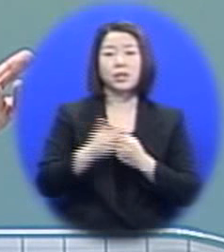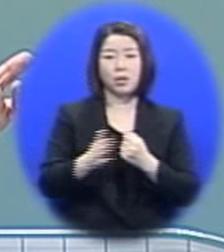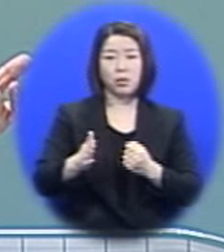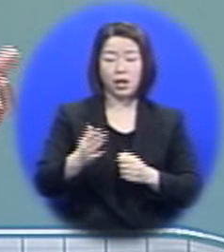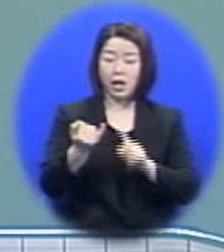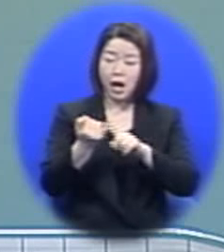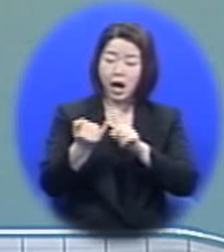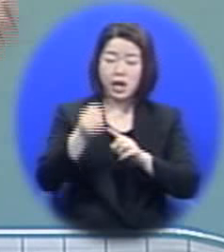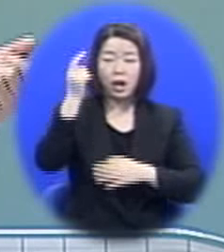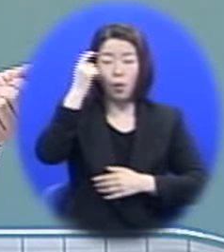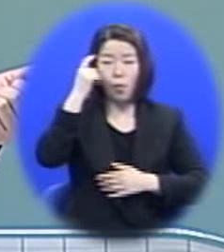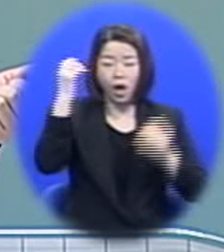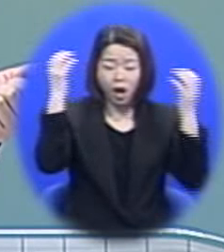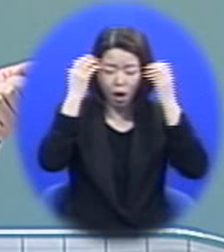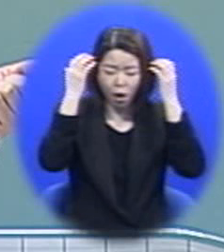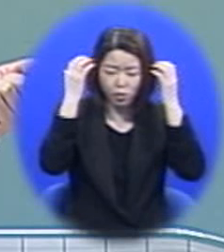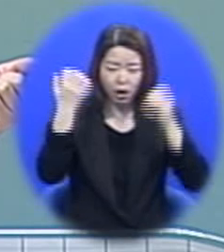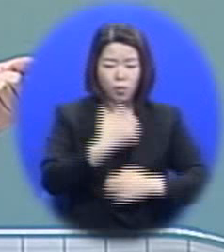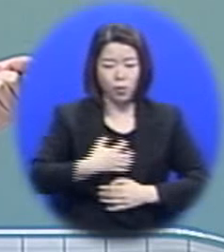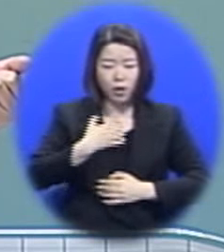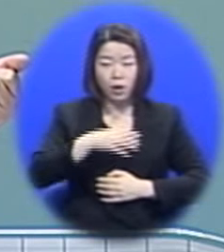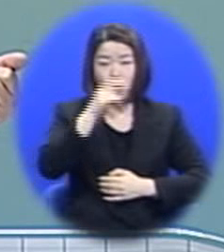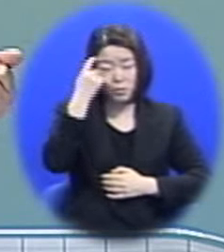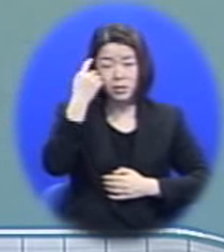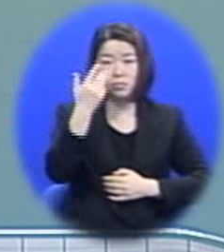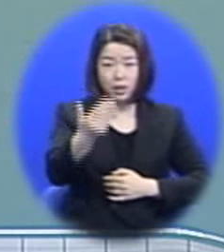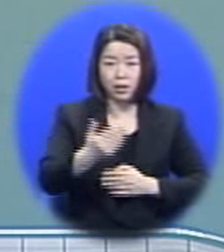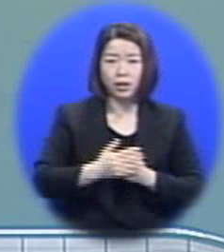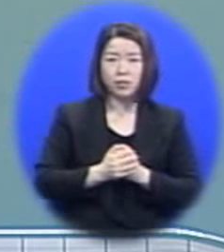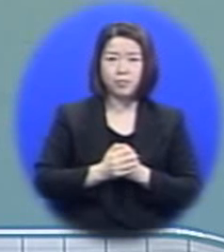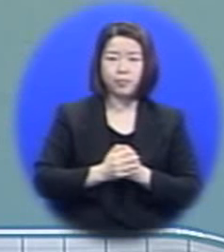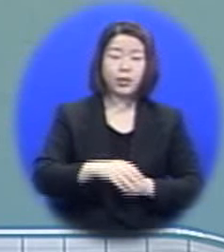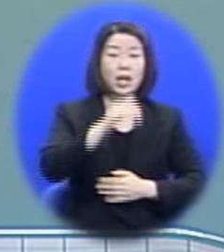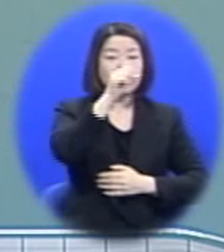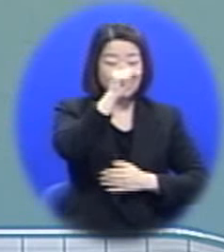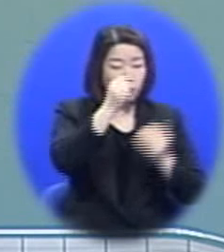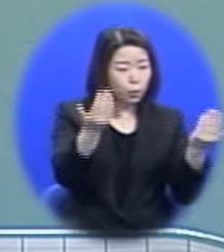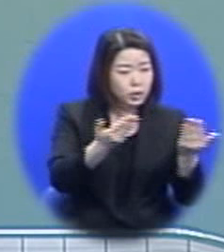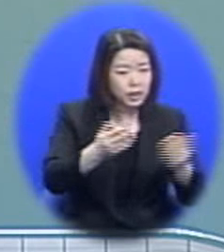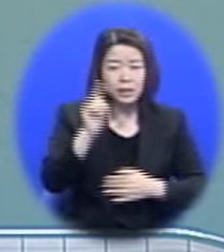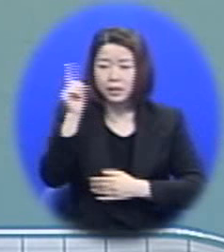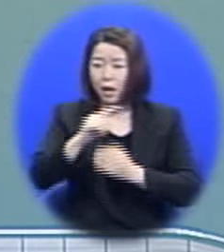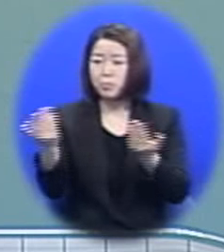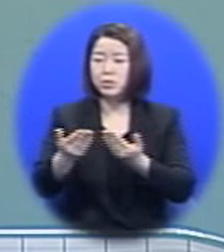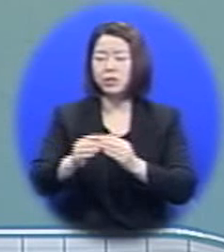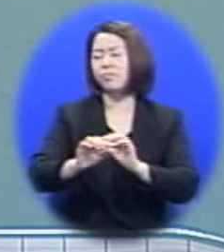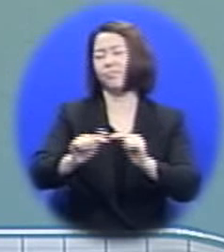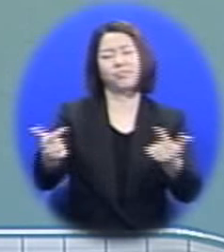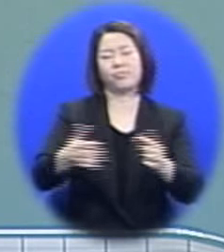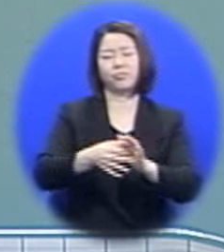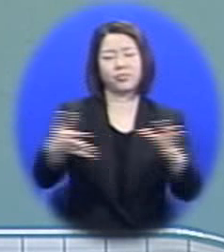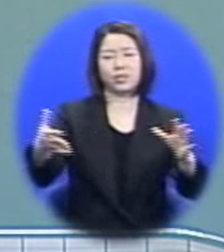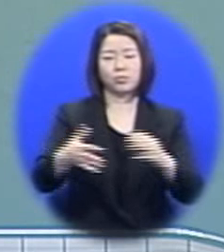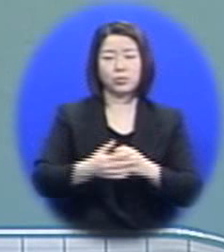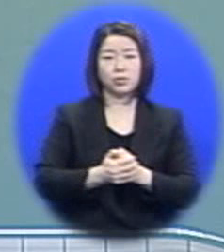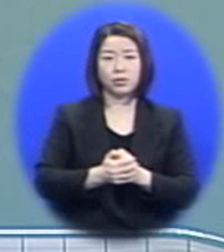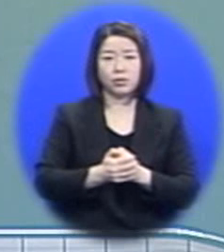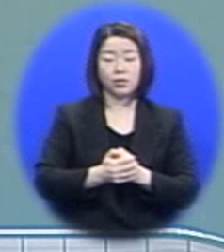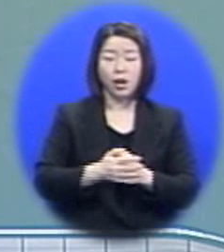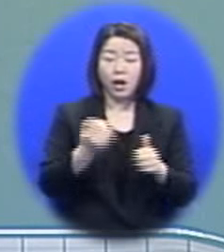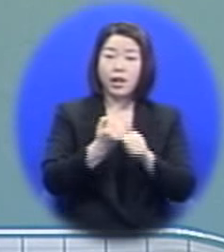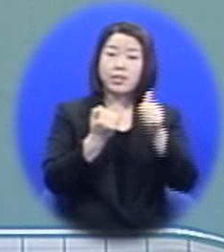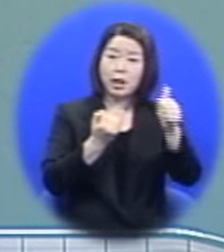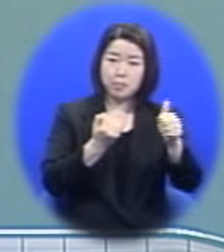고통당하지요? 왜 괴로워하는 거지요? 좋은 일이냐 나쁜 일이냐 때문에 아니에요.